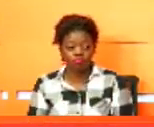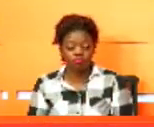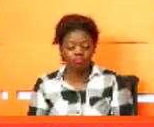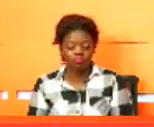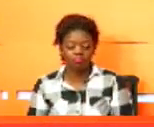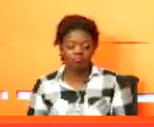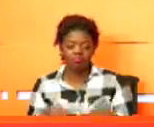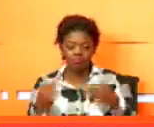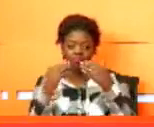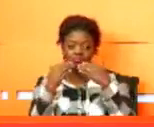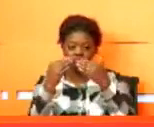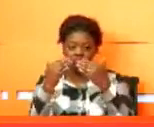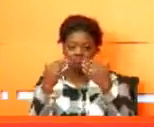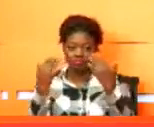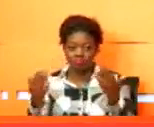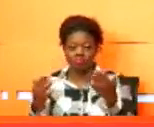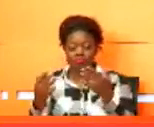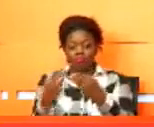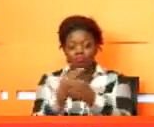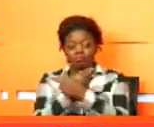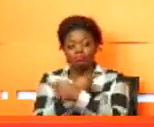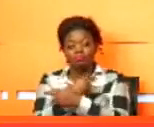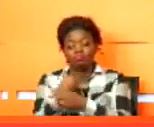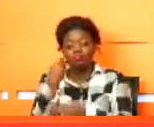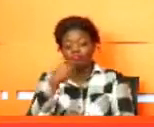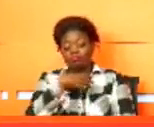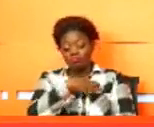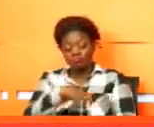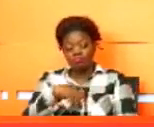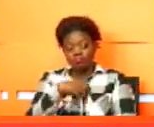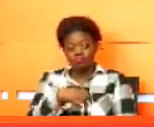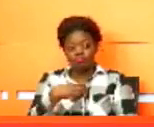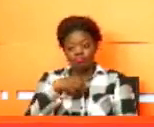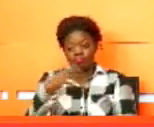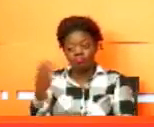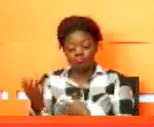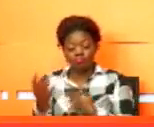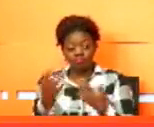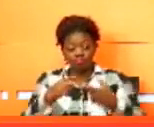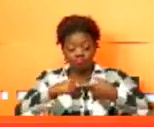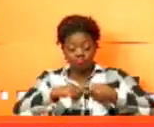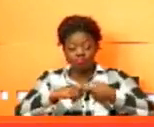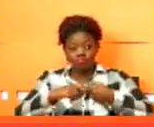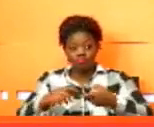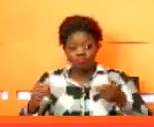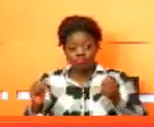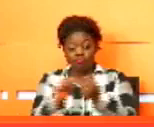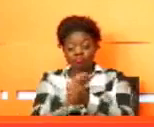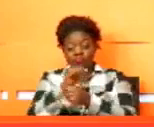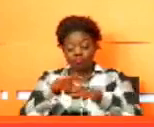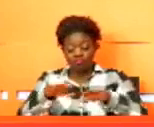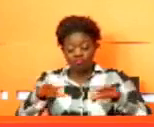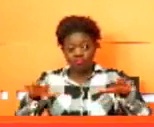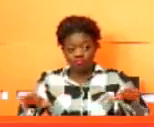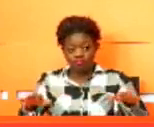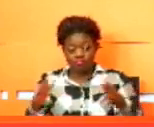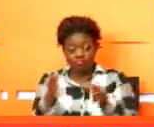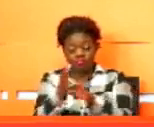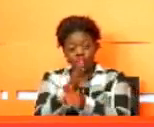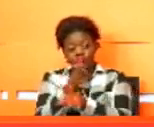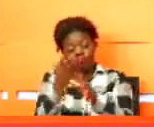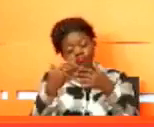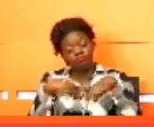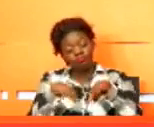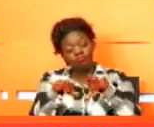Mwaliwe kari yankolo ate waliwa buluganda batabu kidomganda alese gleda okusende takari ya wenga kwa nazi